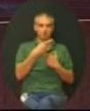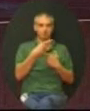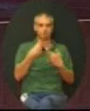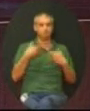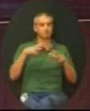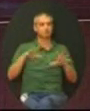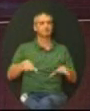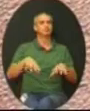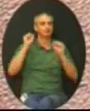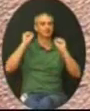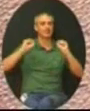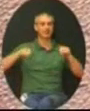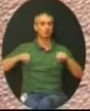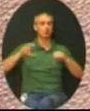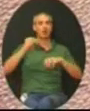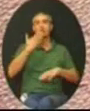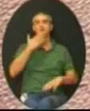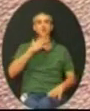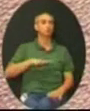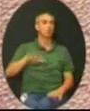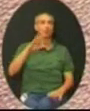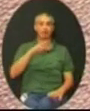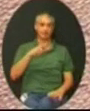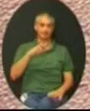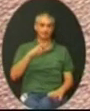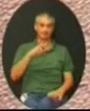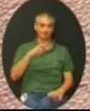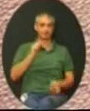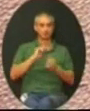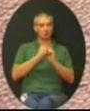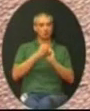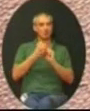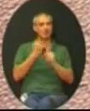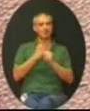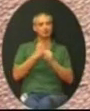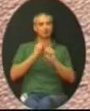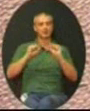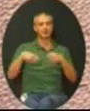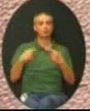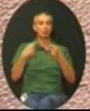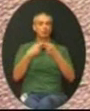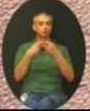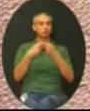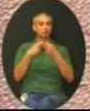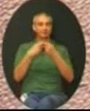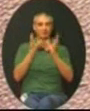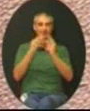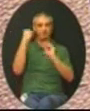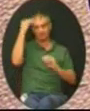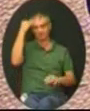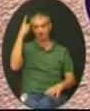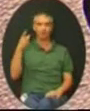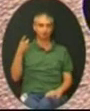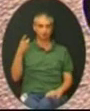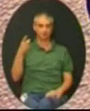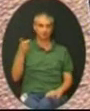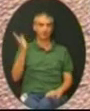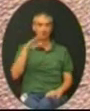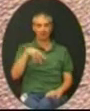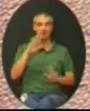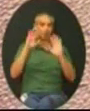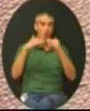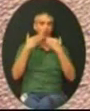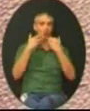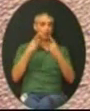מהפקעת הריבונות על ירושלים, או יצירת ריבונות משותפת עם הפלסטינים על